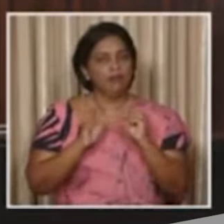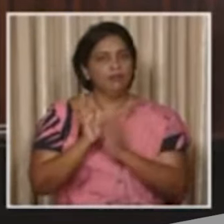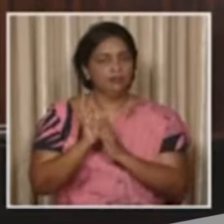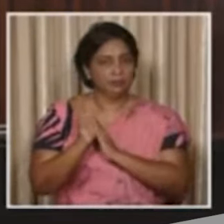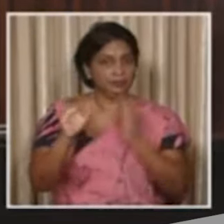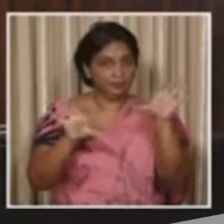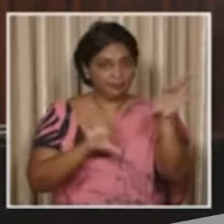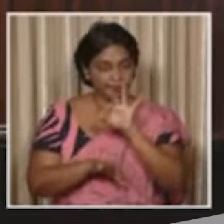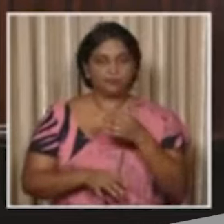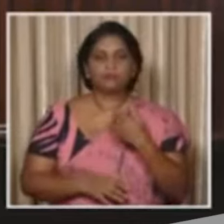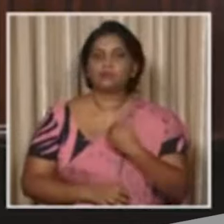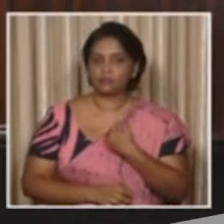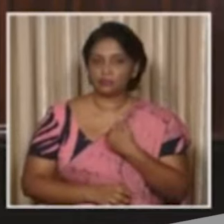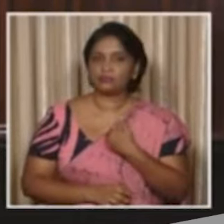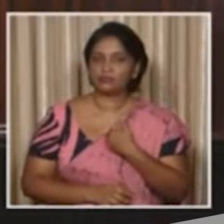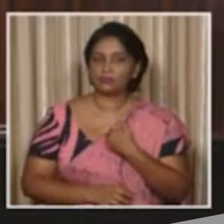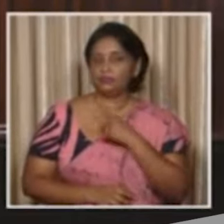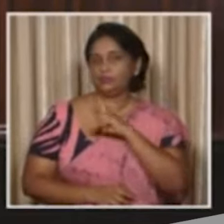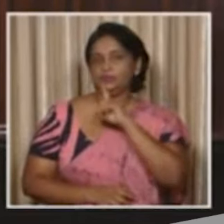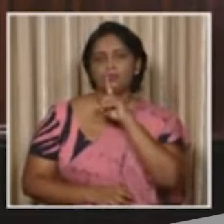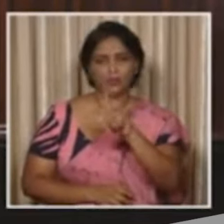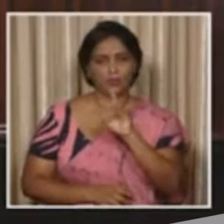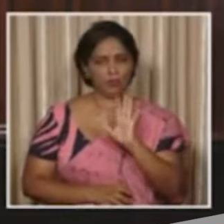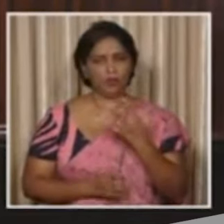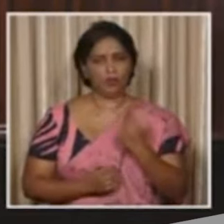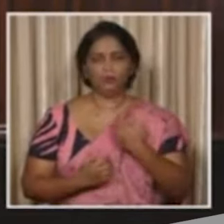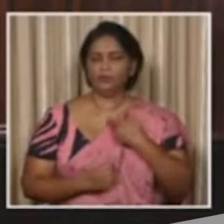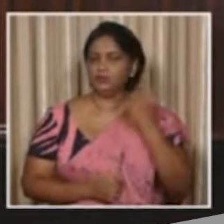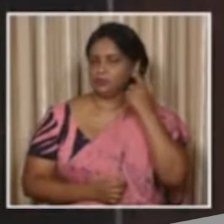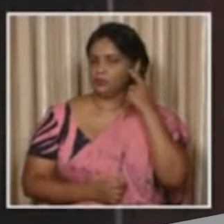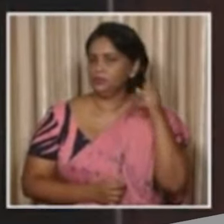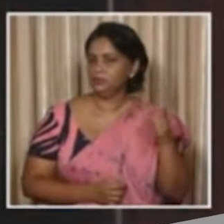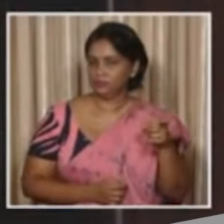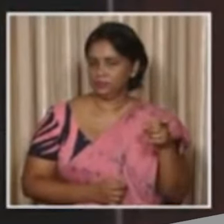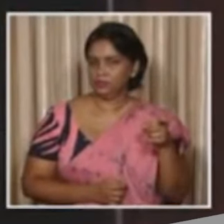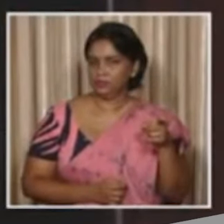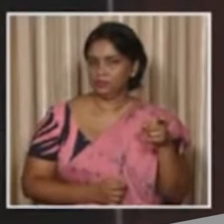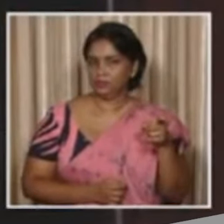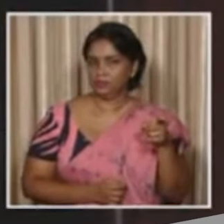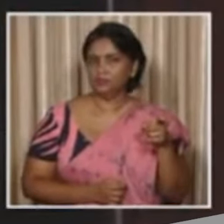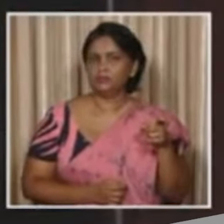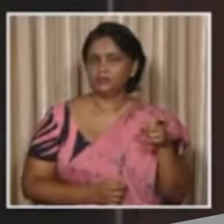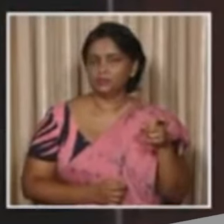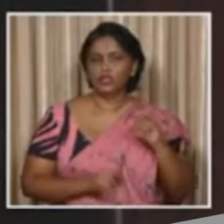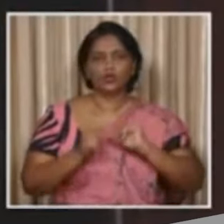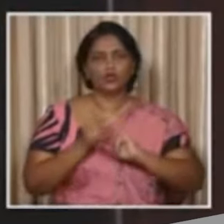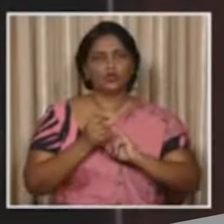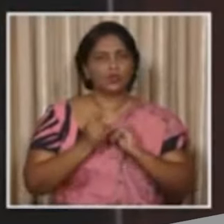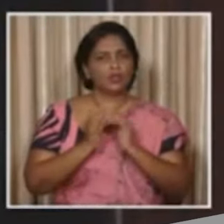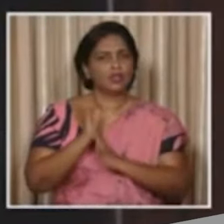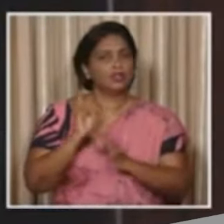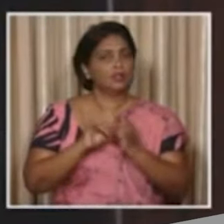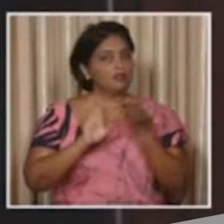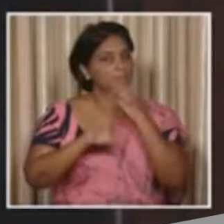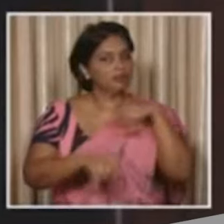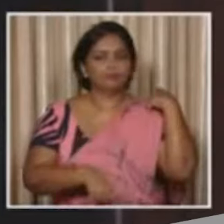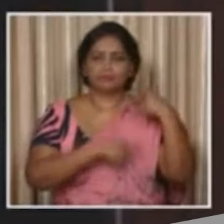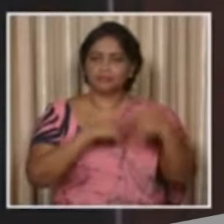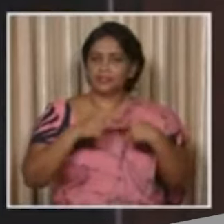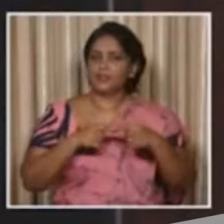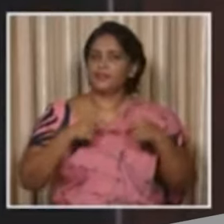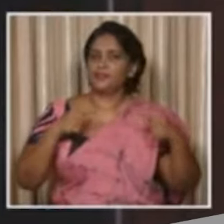සම්බන්ධයෙන් මම ඔබතුමාට කියන්නට අවශ්‍යයි. අපි දන්නවා සුනිල් හඳුන්නේති මැතිනොමාගේ කාලේ ඉඳලා මේ